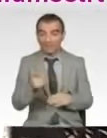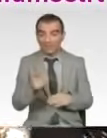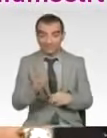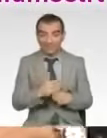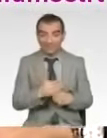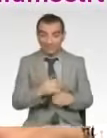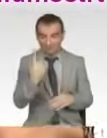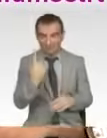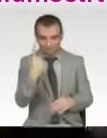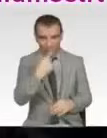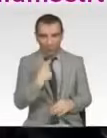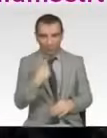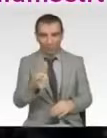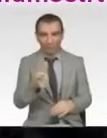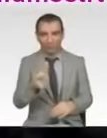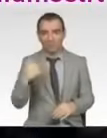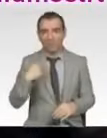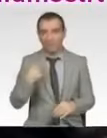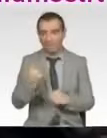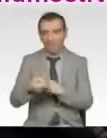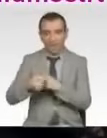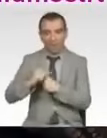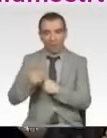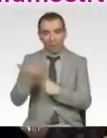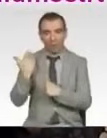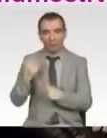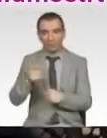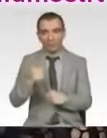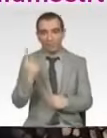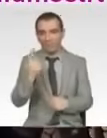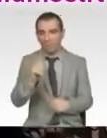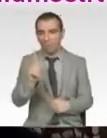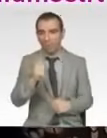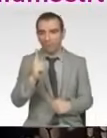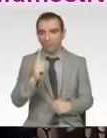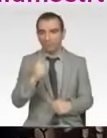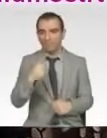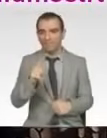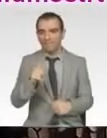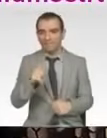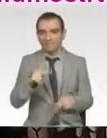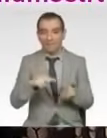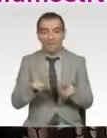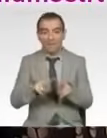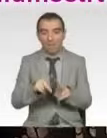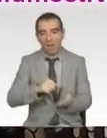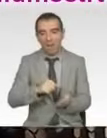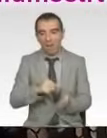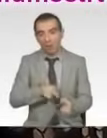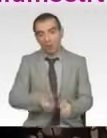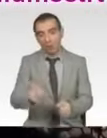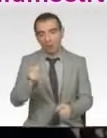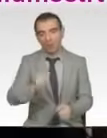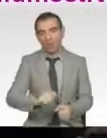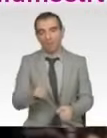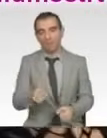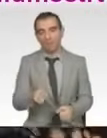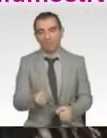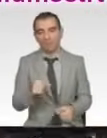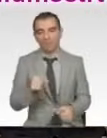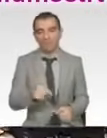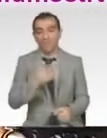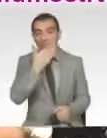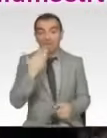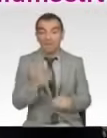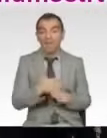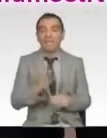ama neden diye bir sor. Ben geçen hafta sanırım bir 10 bin kilometre yol yaptım yani. Ha şeylerim vardı. Evet. Yani, Ramazan dolayısıyla değil diyorsun.